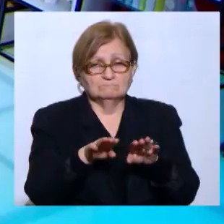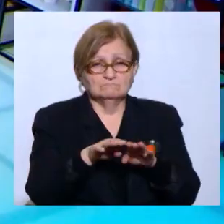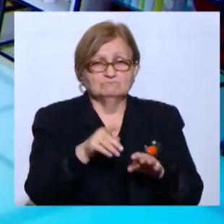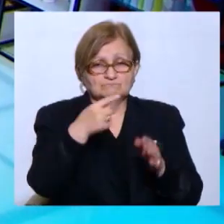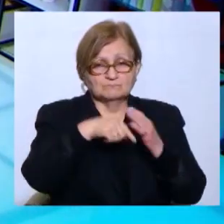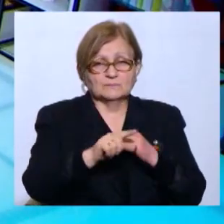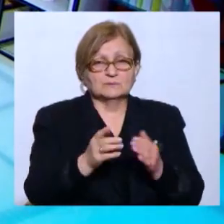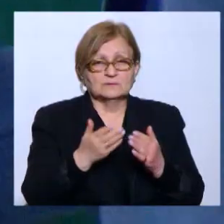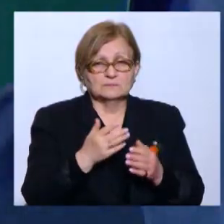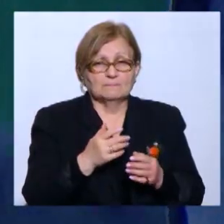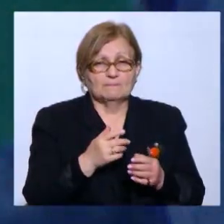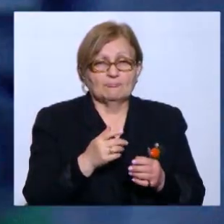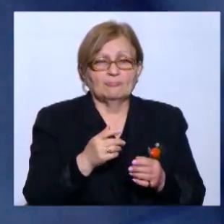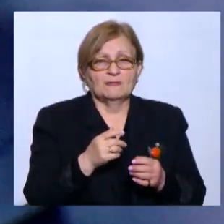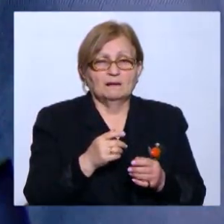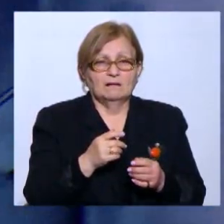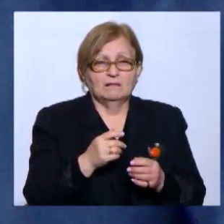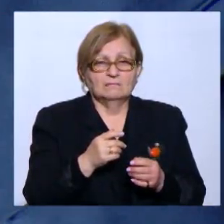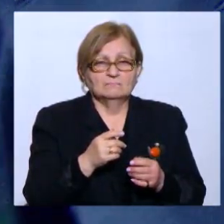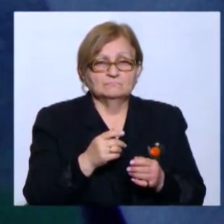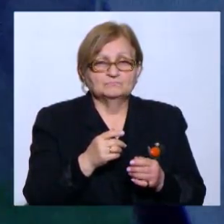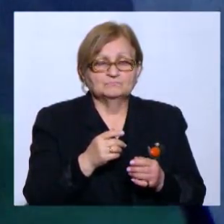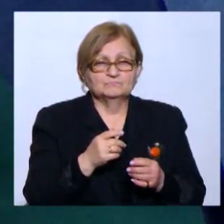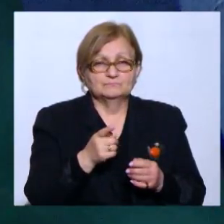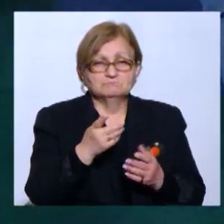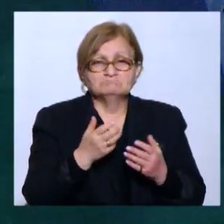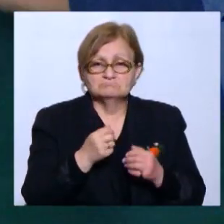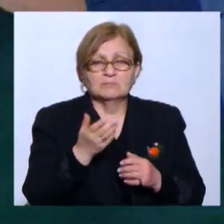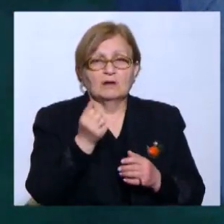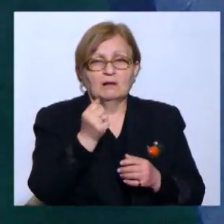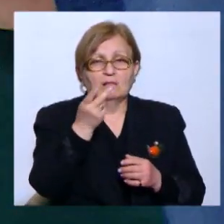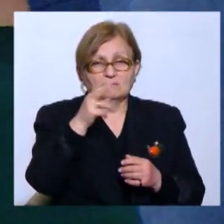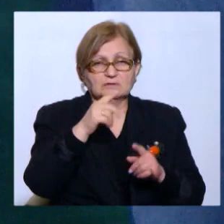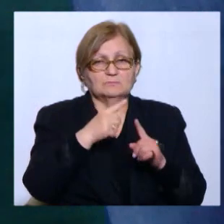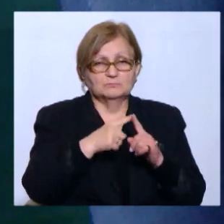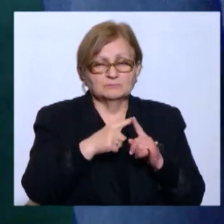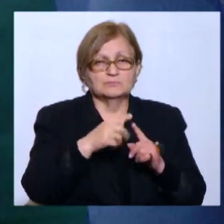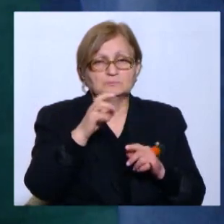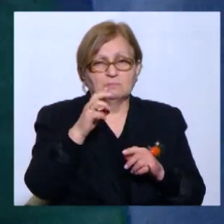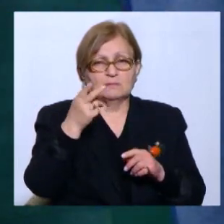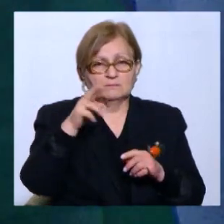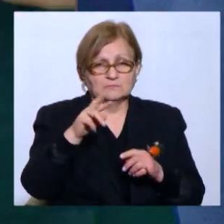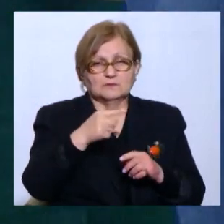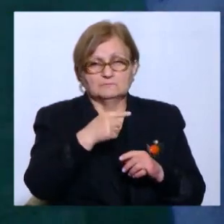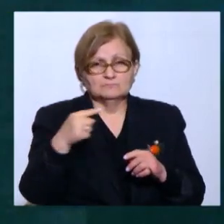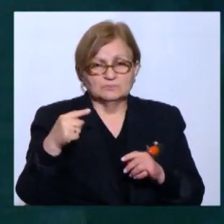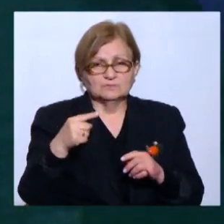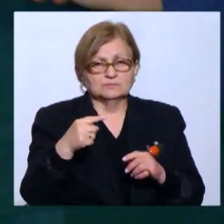გამოგვდის აქედან, მოდით ქვემოთ ჩავწეროთ, გამოგვდის შემდეგი რამ: a კვადრატი plus b კვადრატი